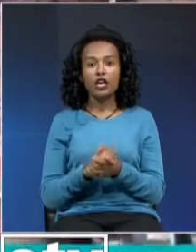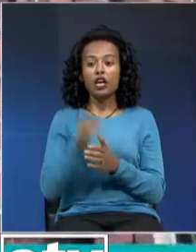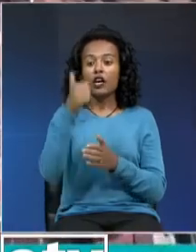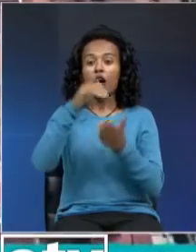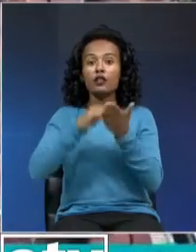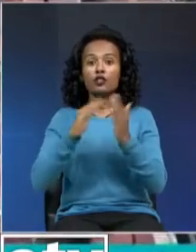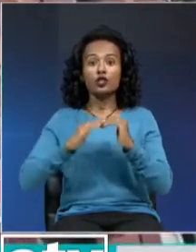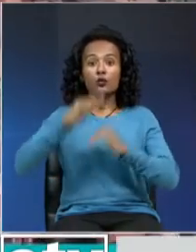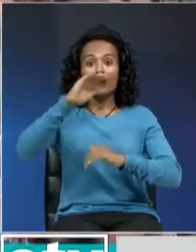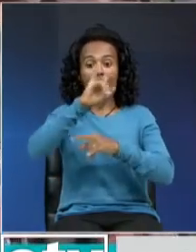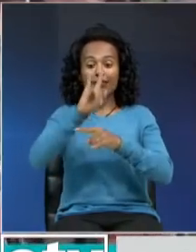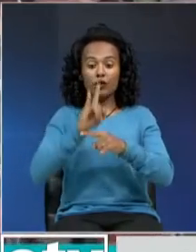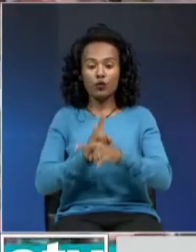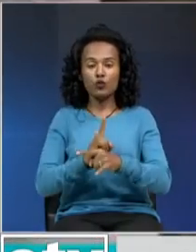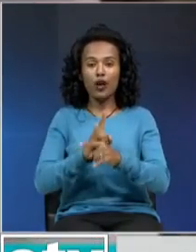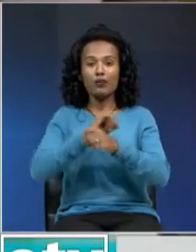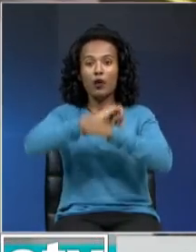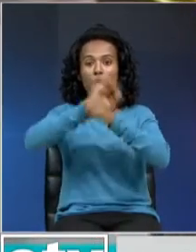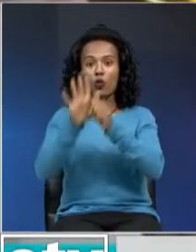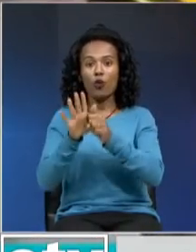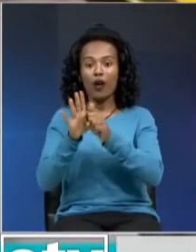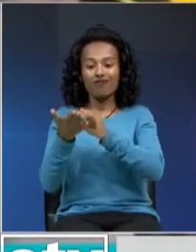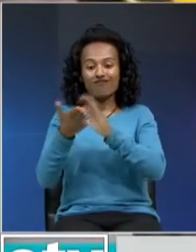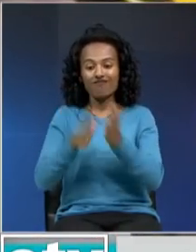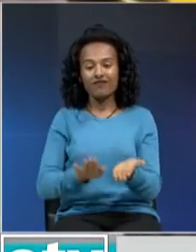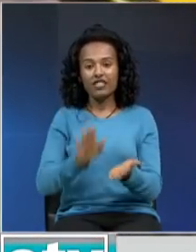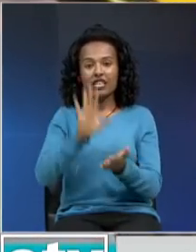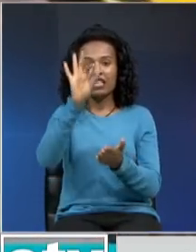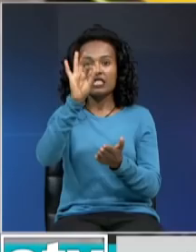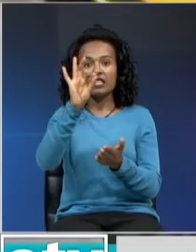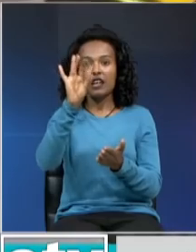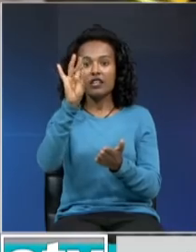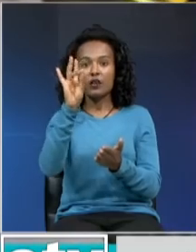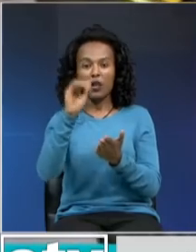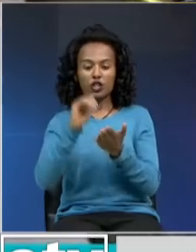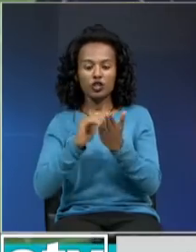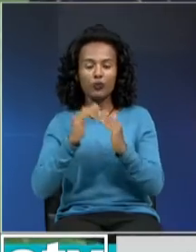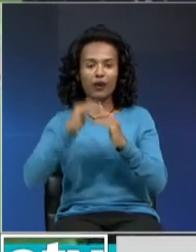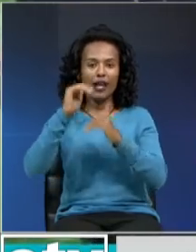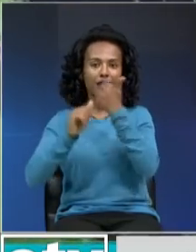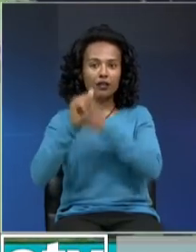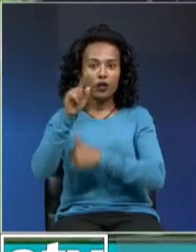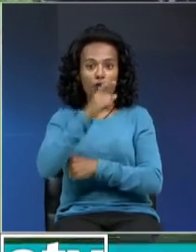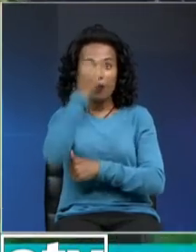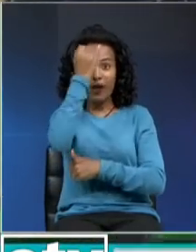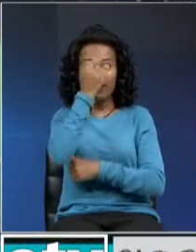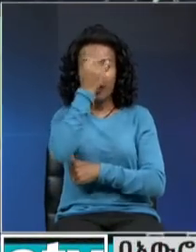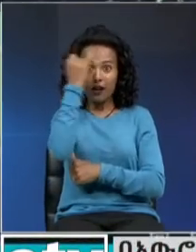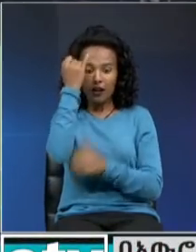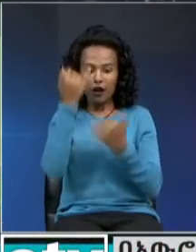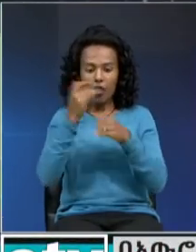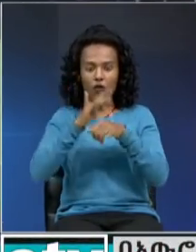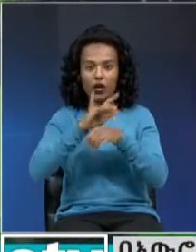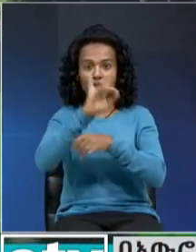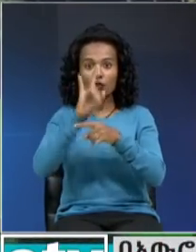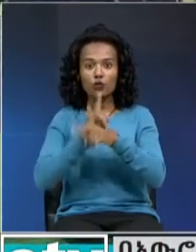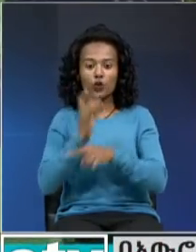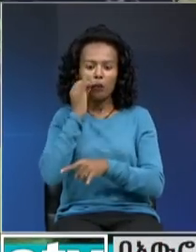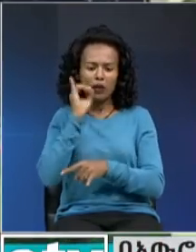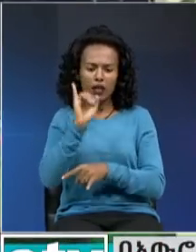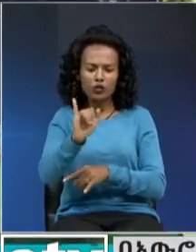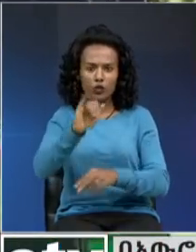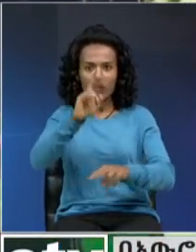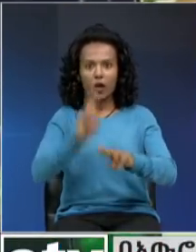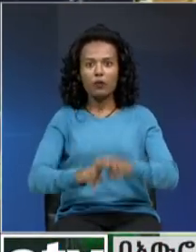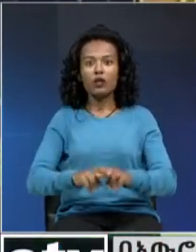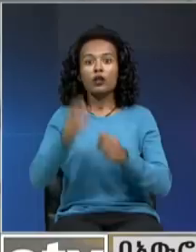ከ10,000 በላይ ዜጎቿን በኮሮና ቫይረስ የተነጠቀችውና ከ97,000 በላይ ተጠቂ የሆኑባት ጣሊያን አሁን ላይ ዜጎቿ በቤታቸው